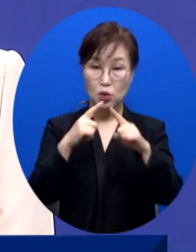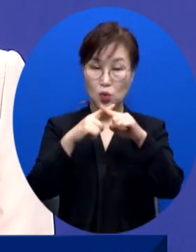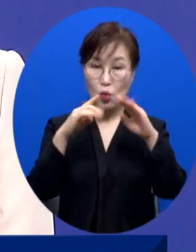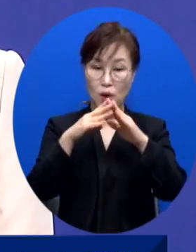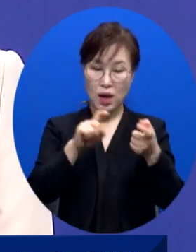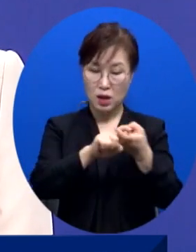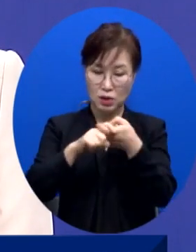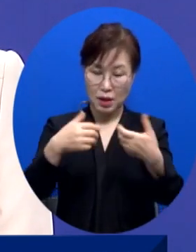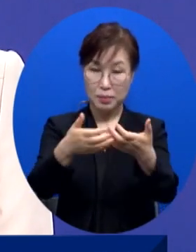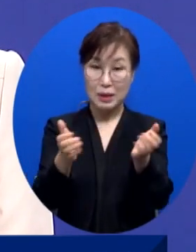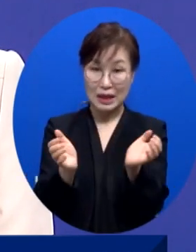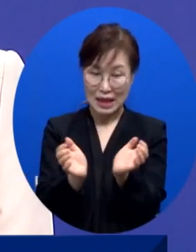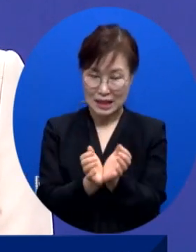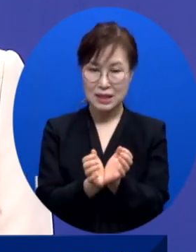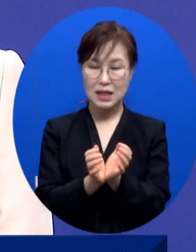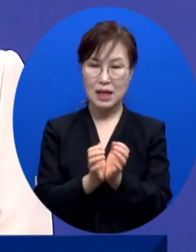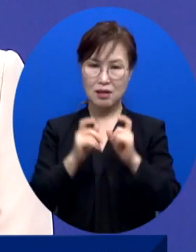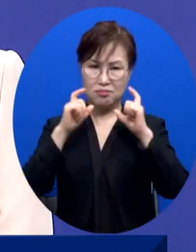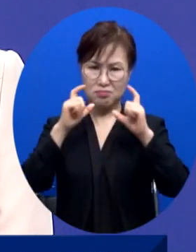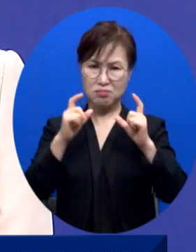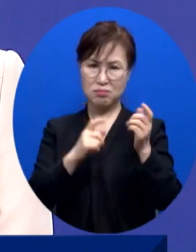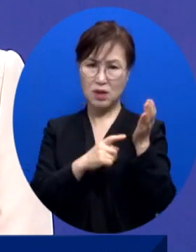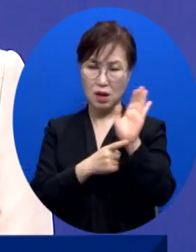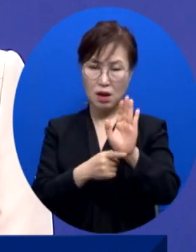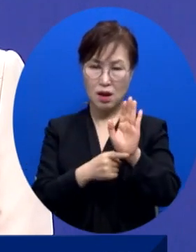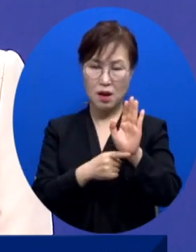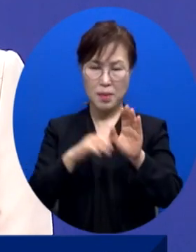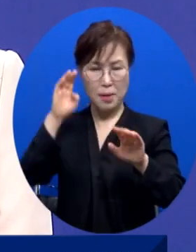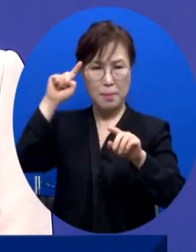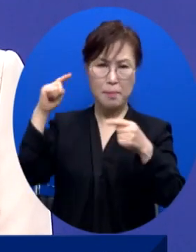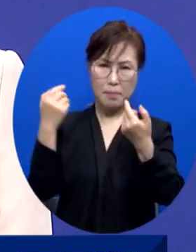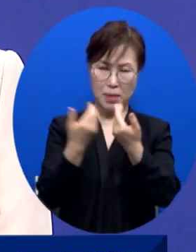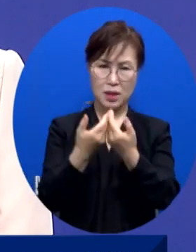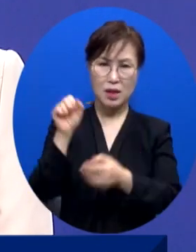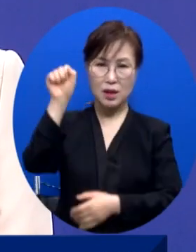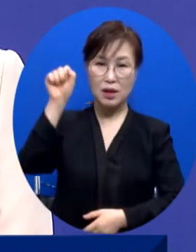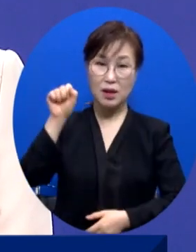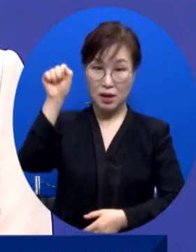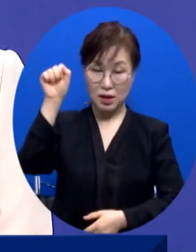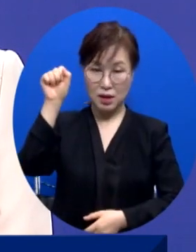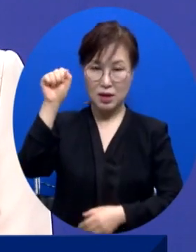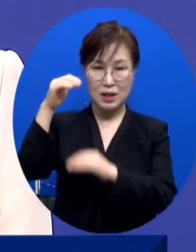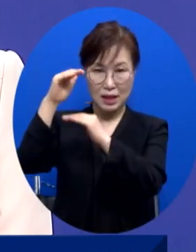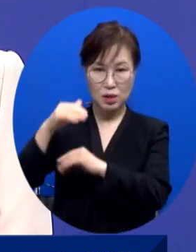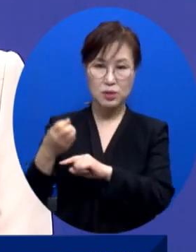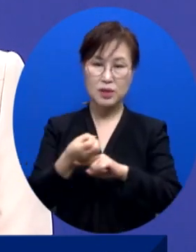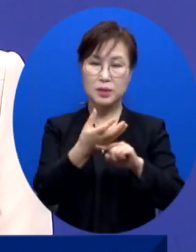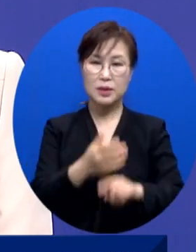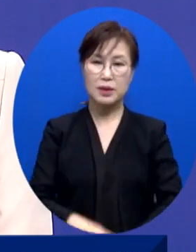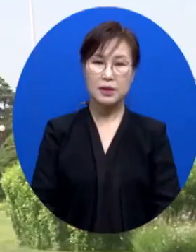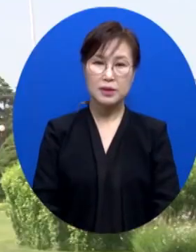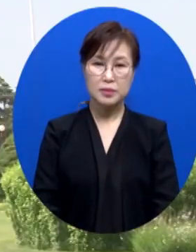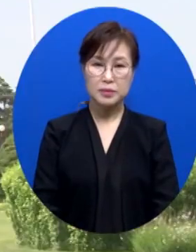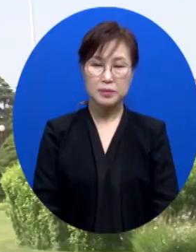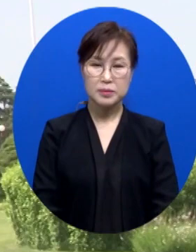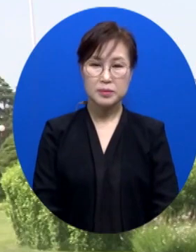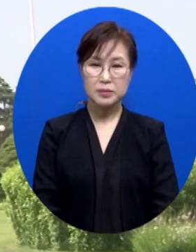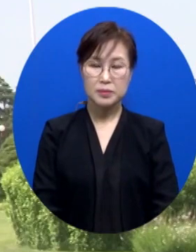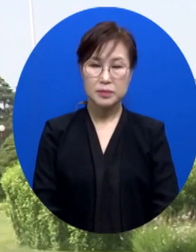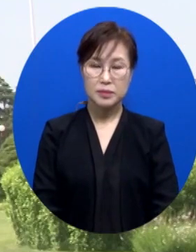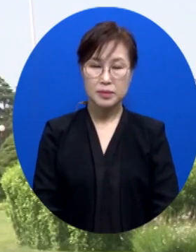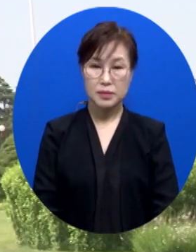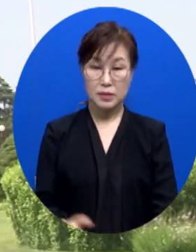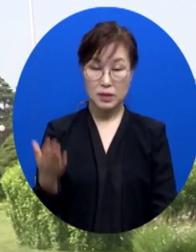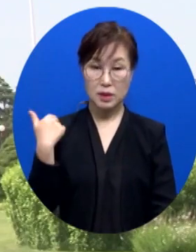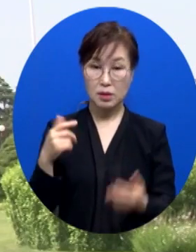연합기관과 단체들이 긴급 성명서를 발표하며 강력하게 반대했습니다. 전상민 기자입니다. 지난